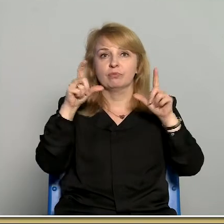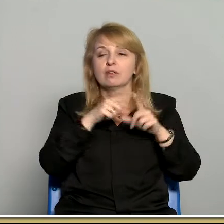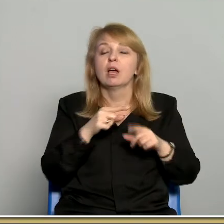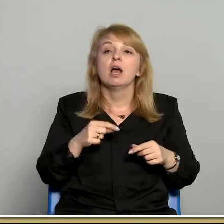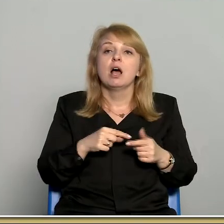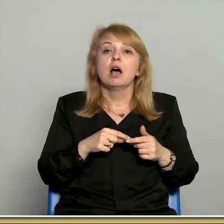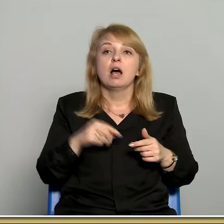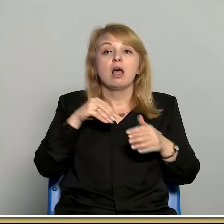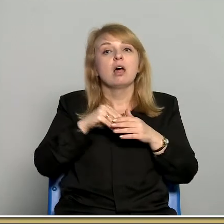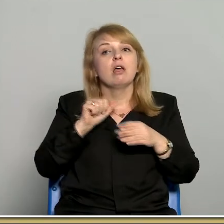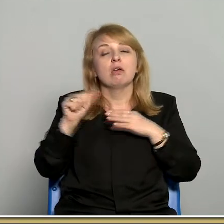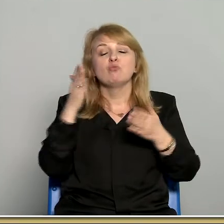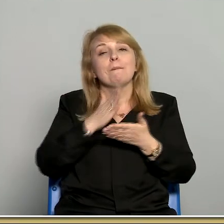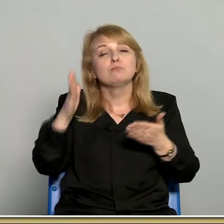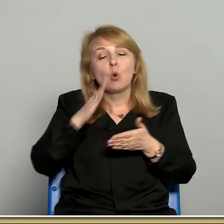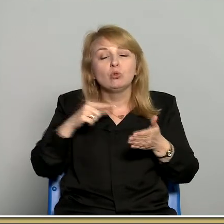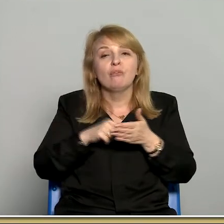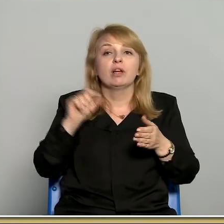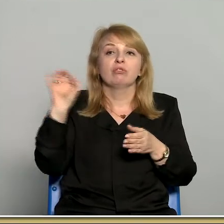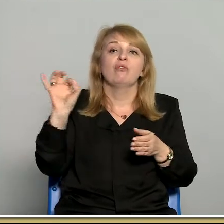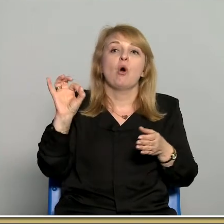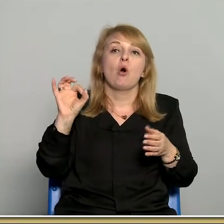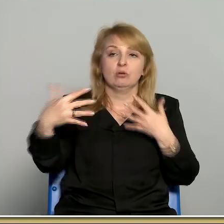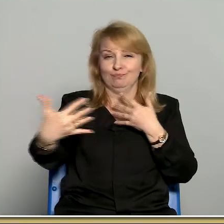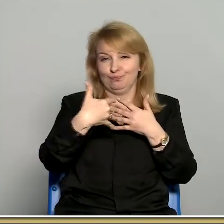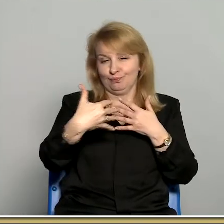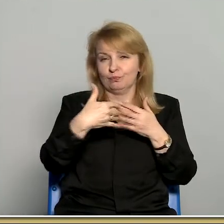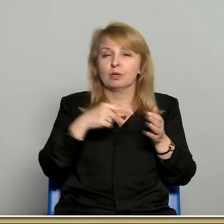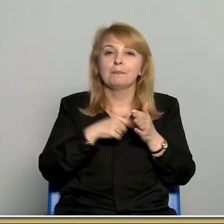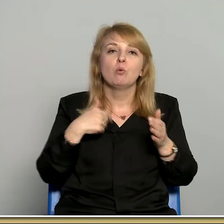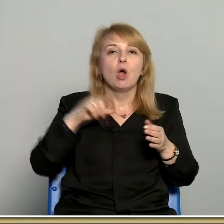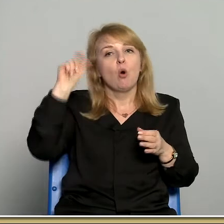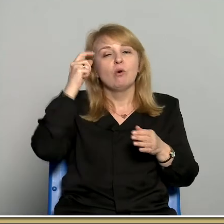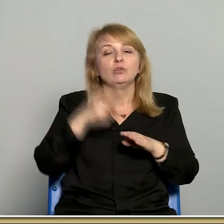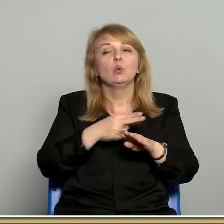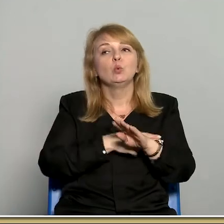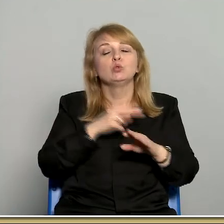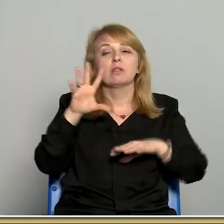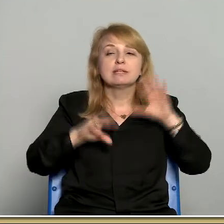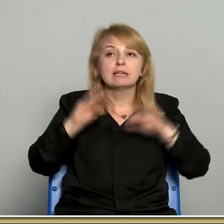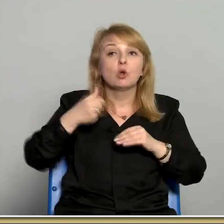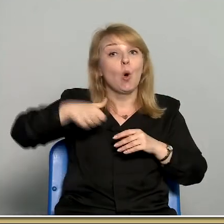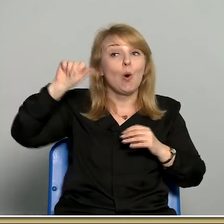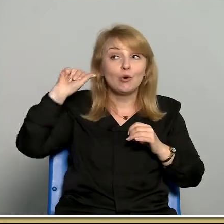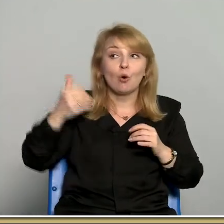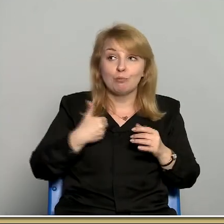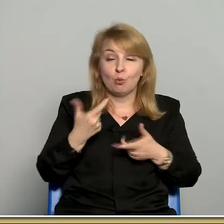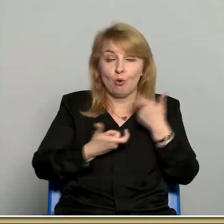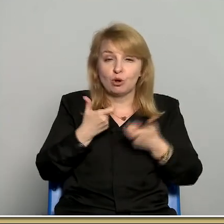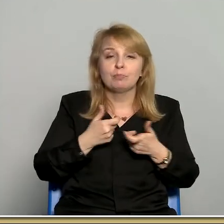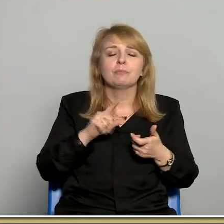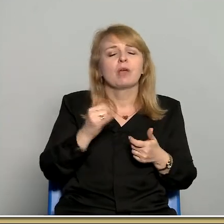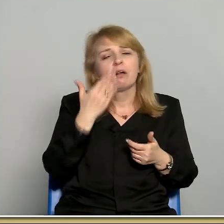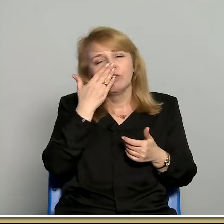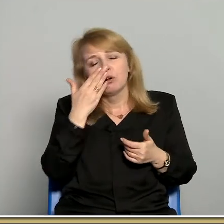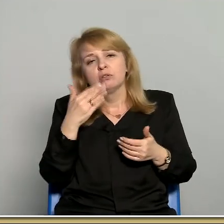Jest przygotowana na podstawie prognozy wykonanej przez Główny Urząd Statystyczny w roku ubiegłym, to jest prognoza ludności